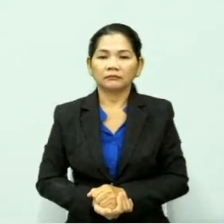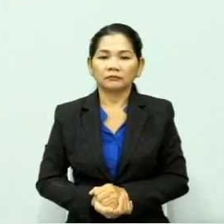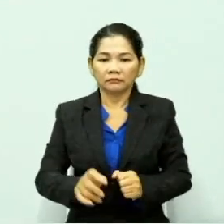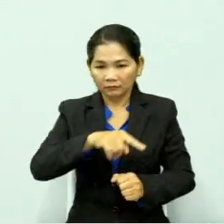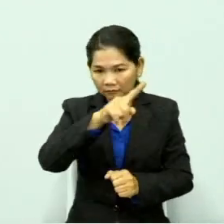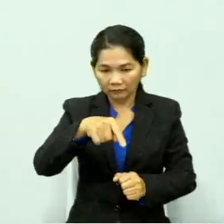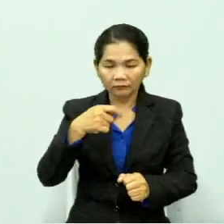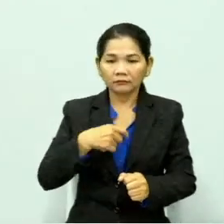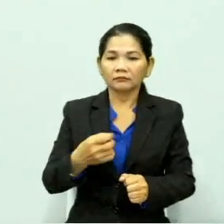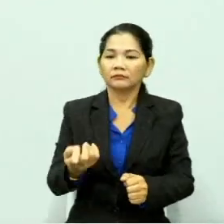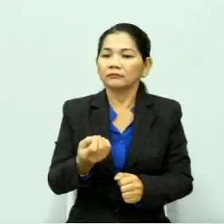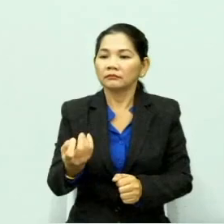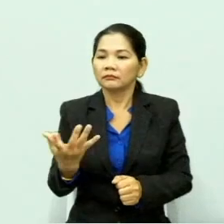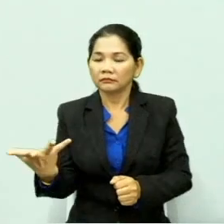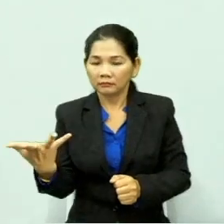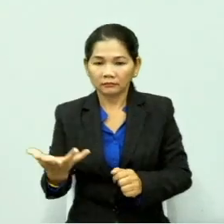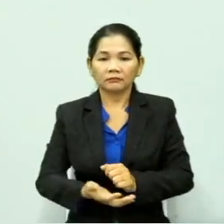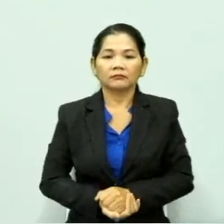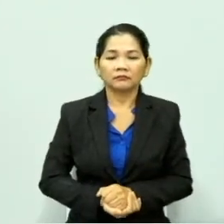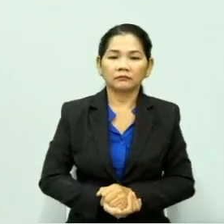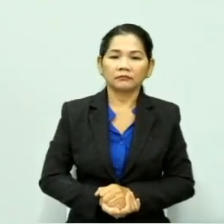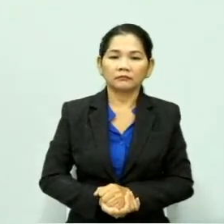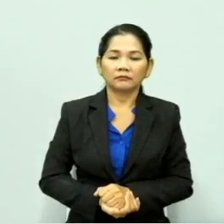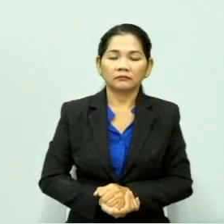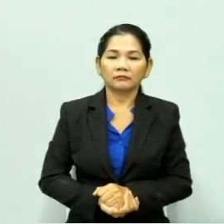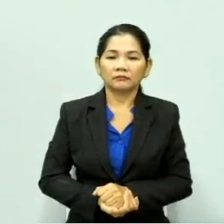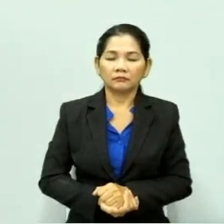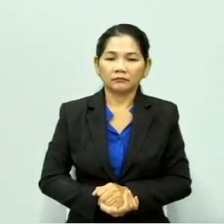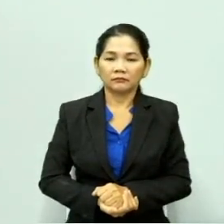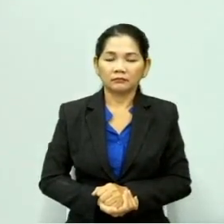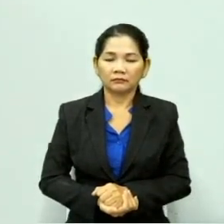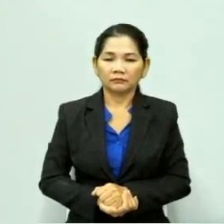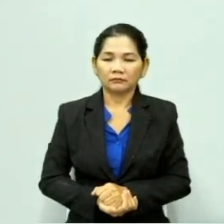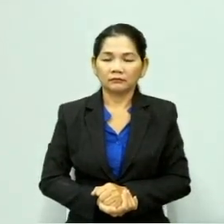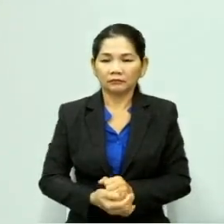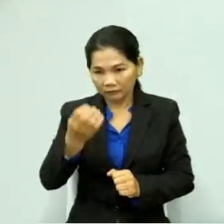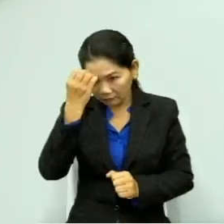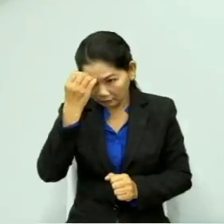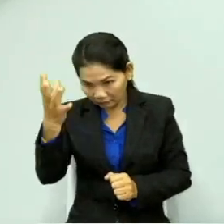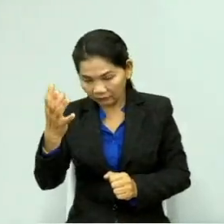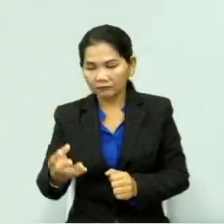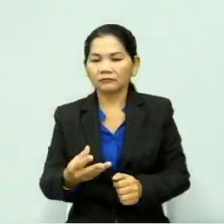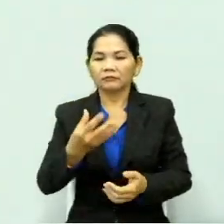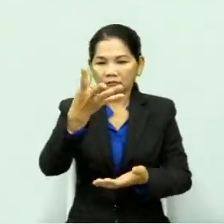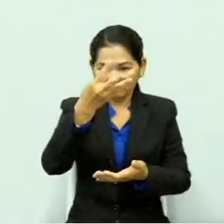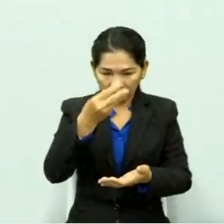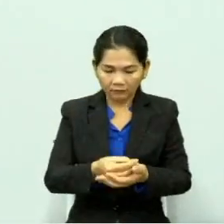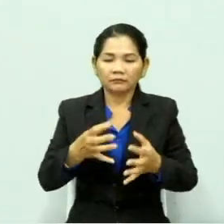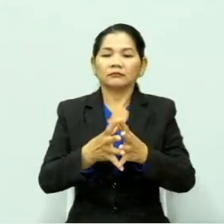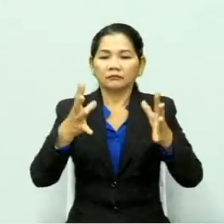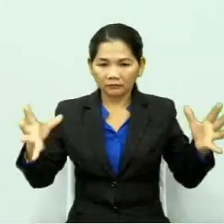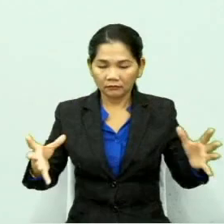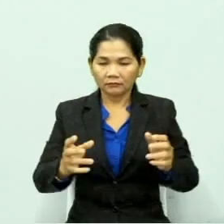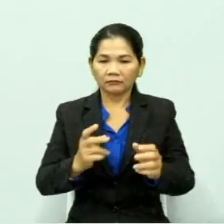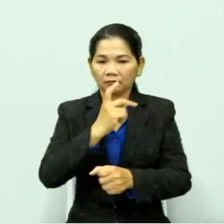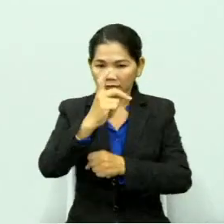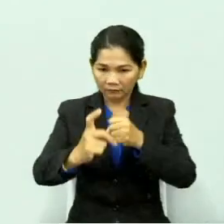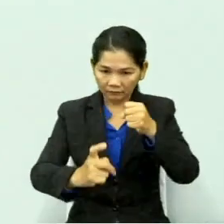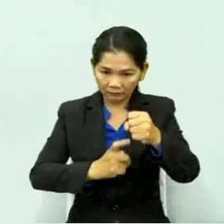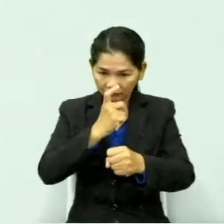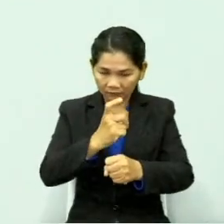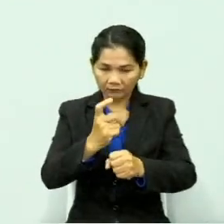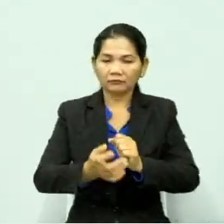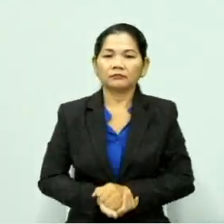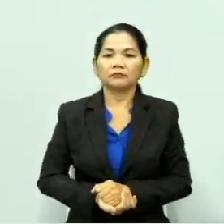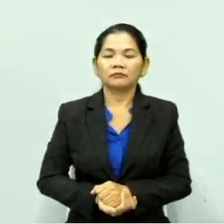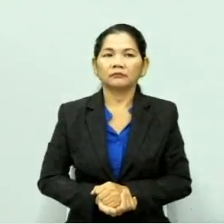trời thù đốt mặt đấy đàm bay ai xâm bát tiền nì nấu cùng vùng